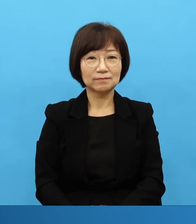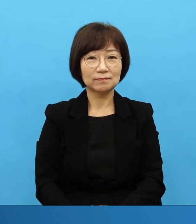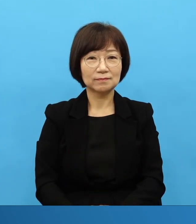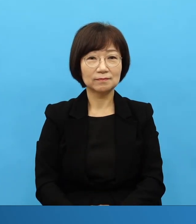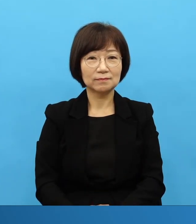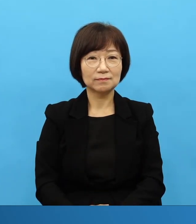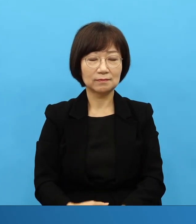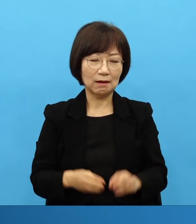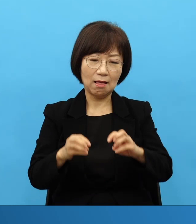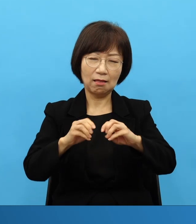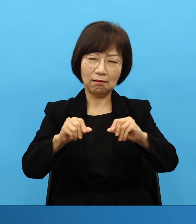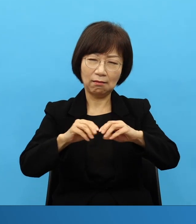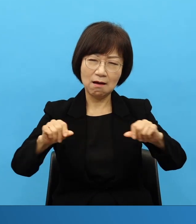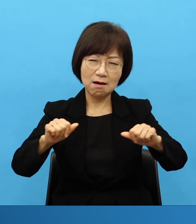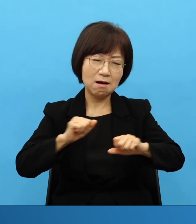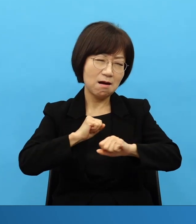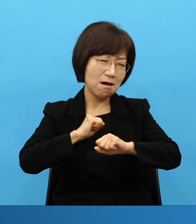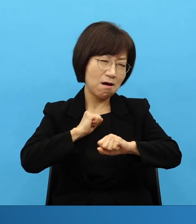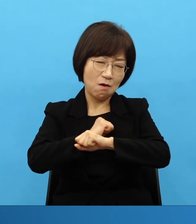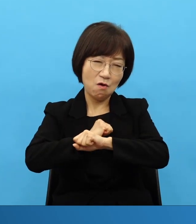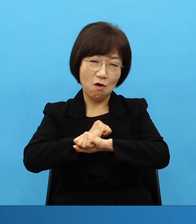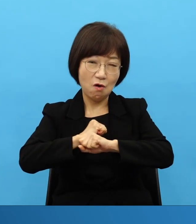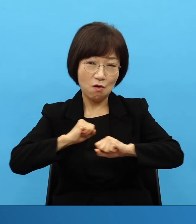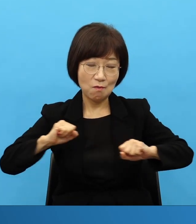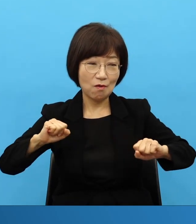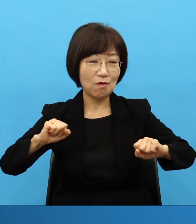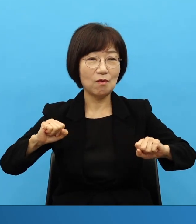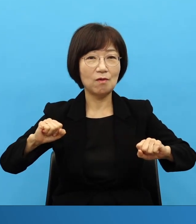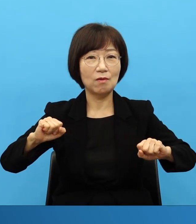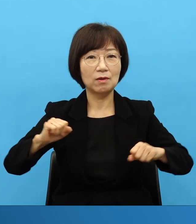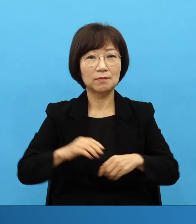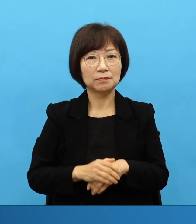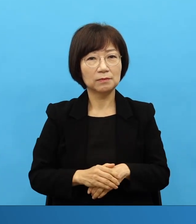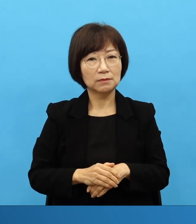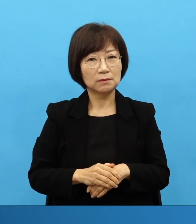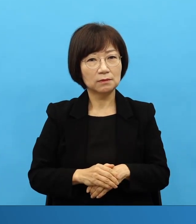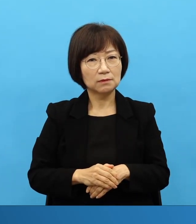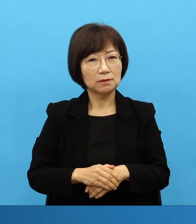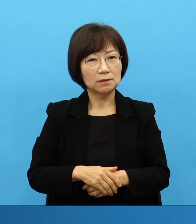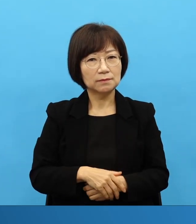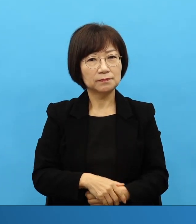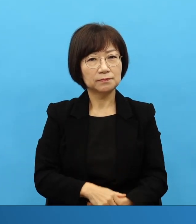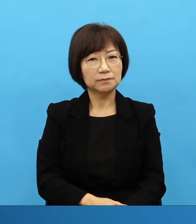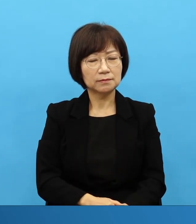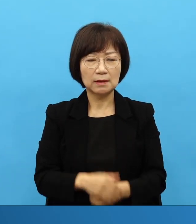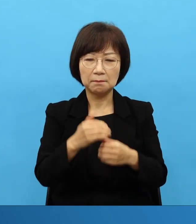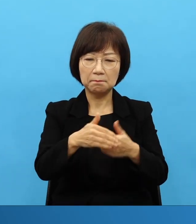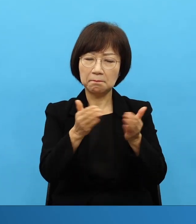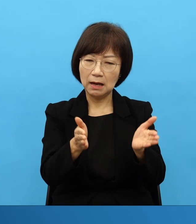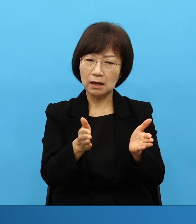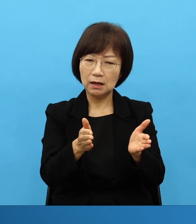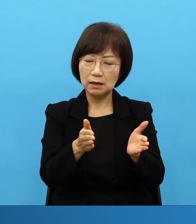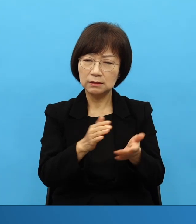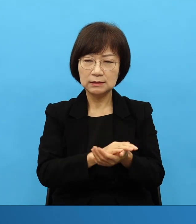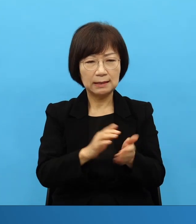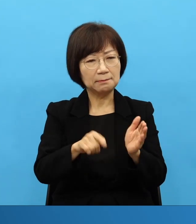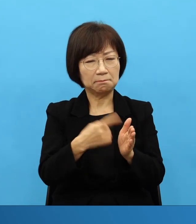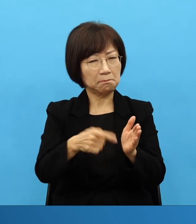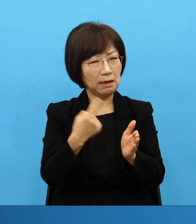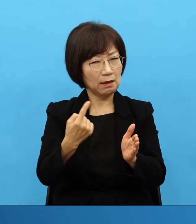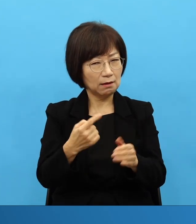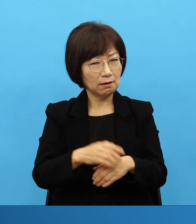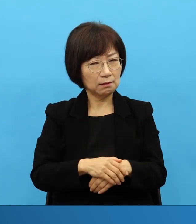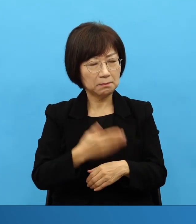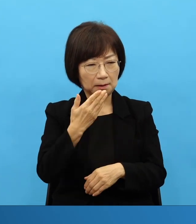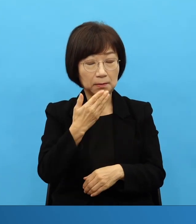크고 뭐 방도 한 100개 가량 되는 이런데 훈련장 하면 좋겠다 이런 생각을 처음 내가 했어요. At first,